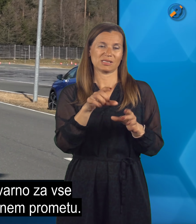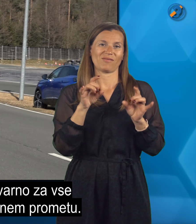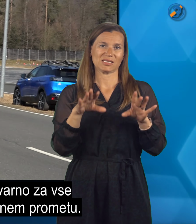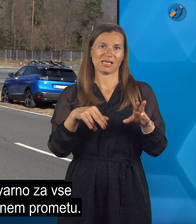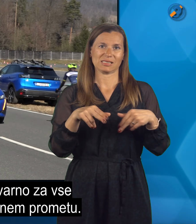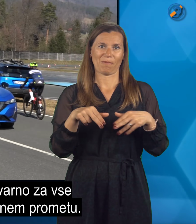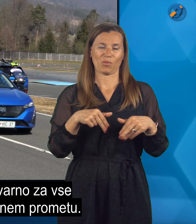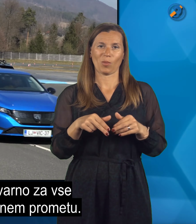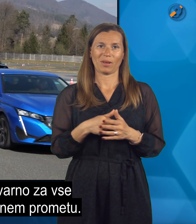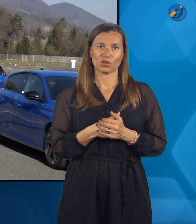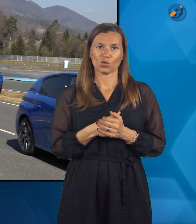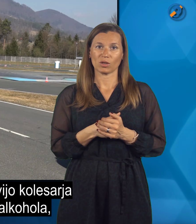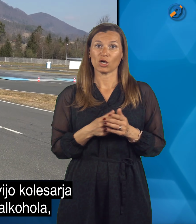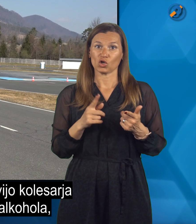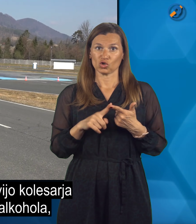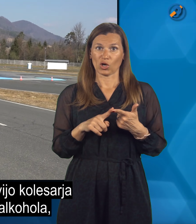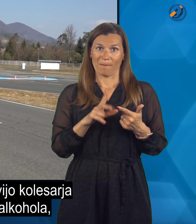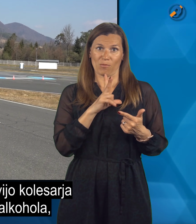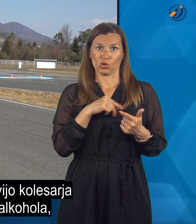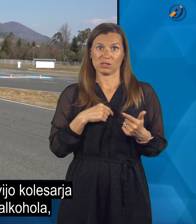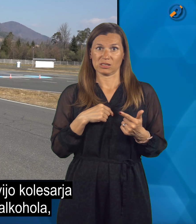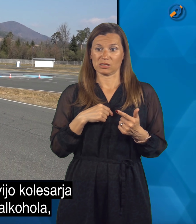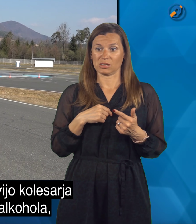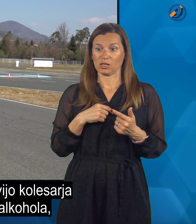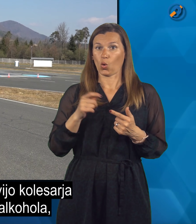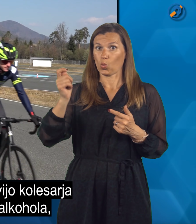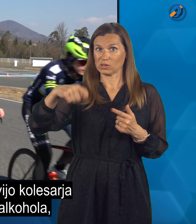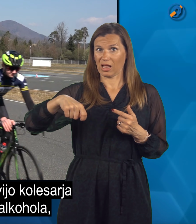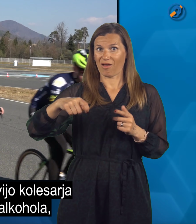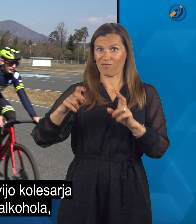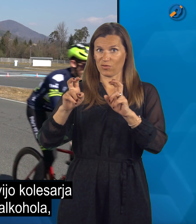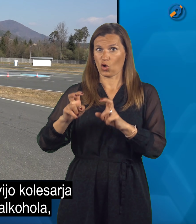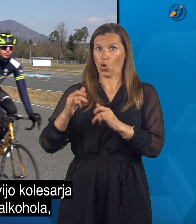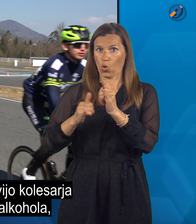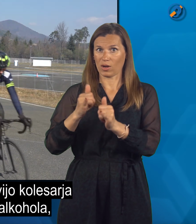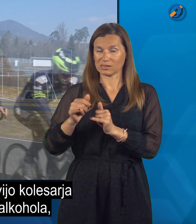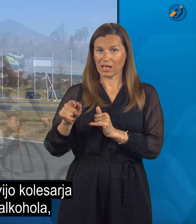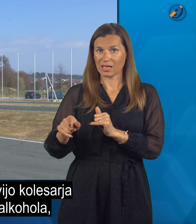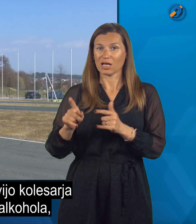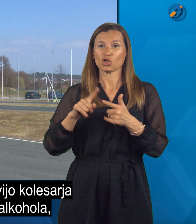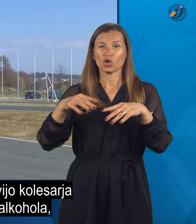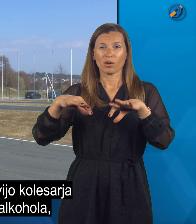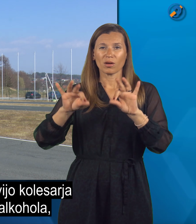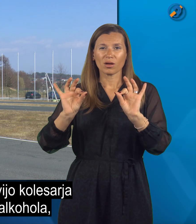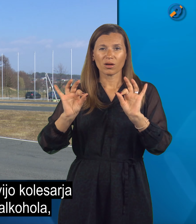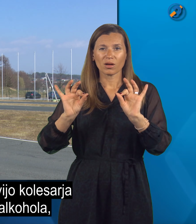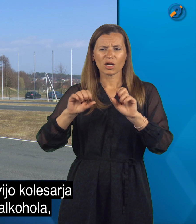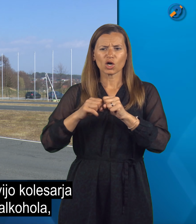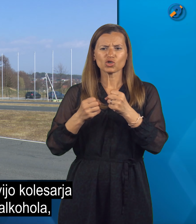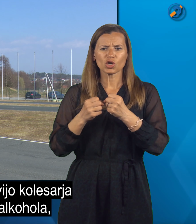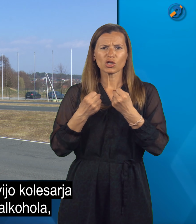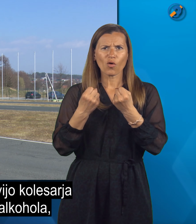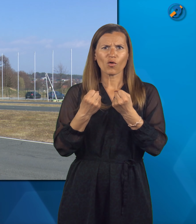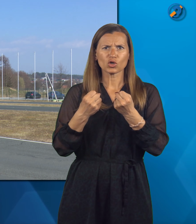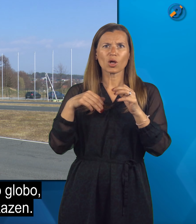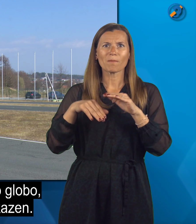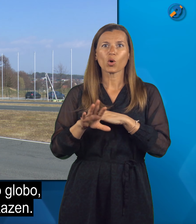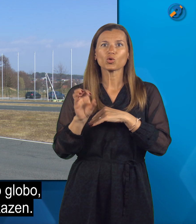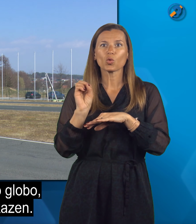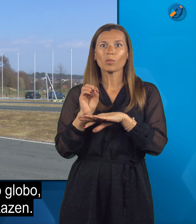prometu. Če policisti ustavijo kolesarja oziroma ugotovijo kršitev vožnje pod vplivom